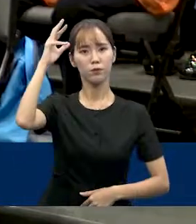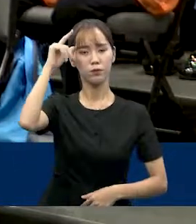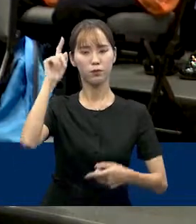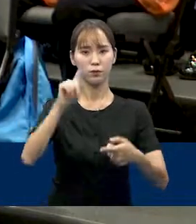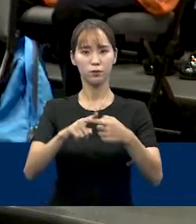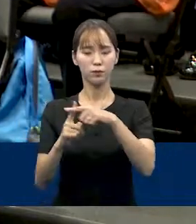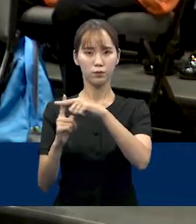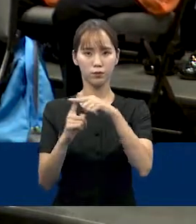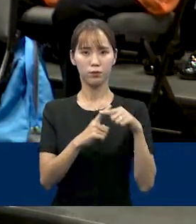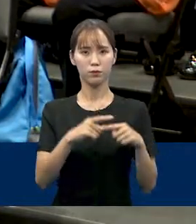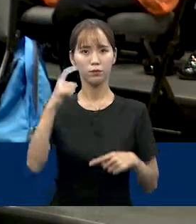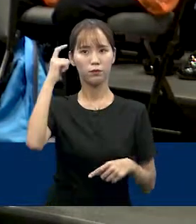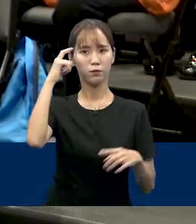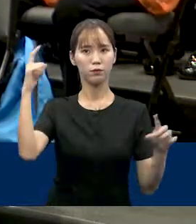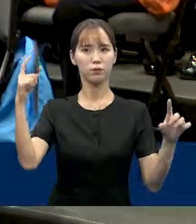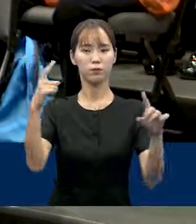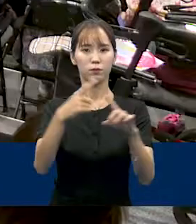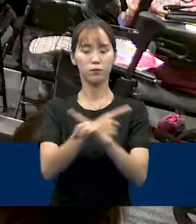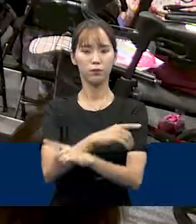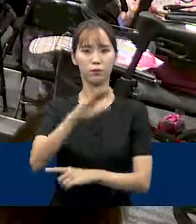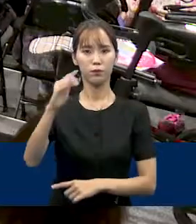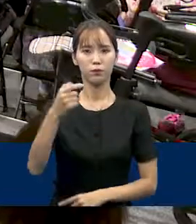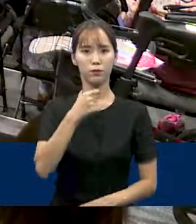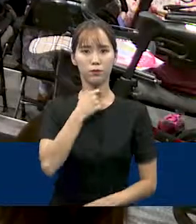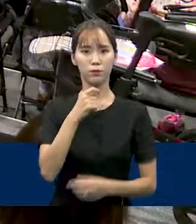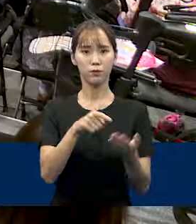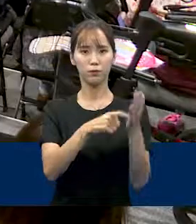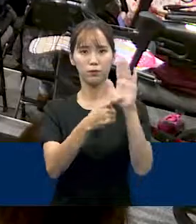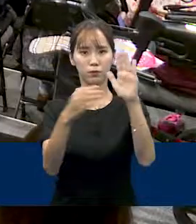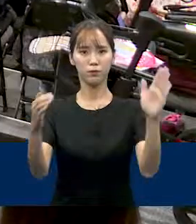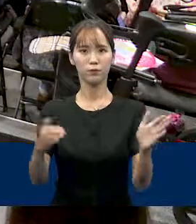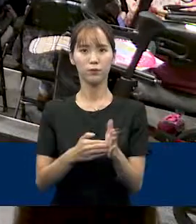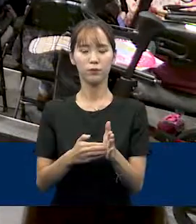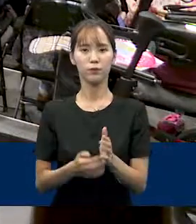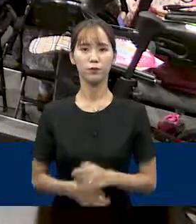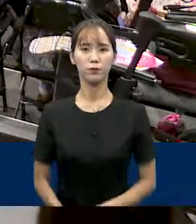대한 긍정적인 인식 전환의 계기가 되길 바란다 고 전했습니다